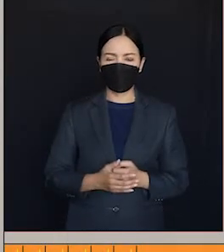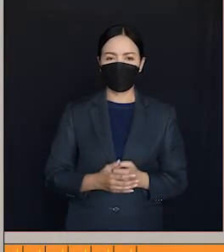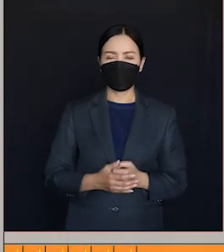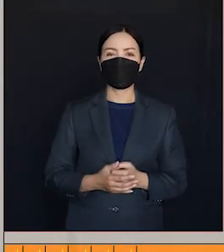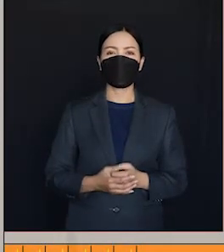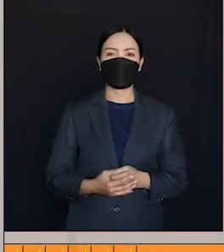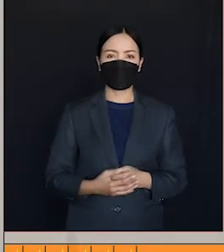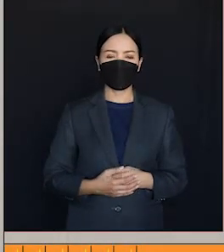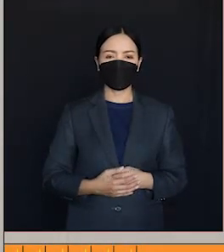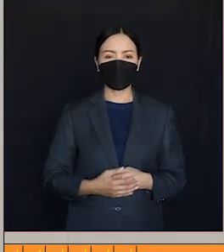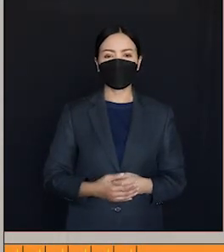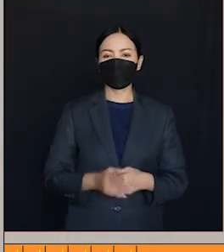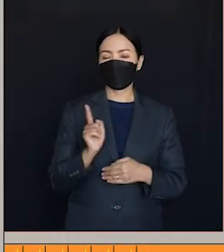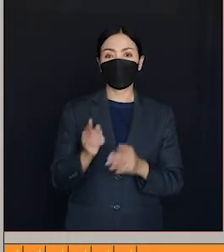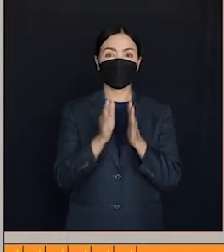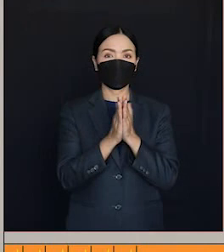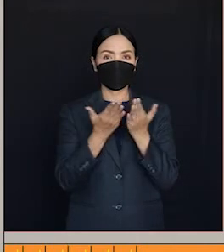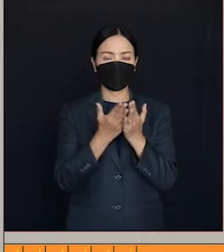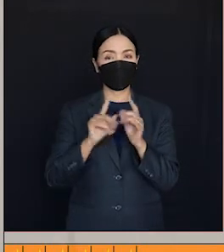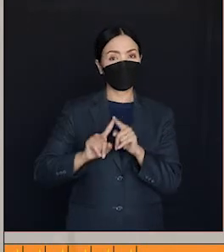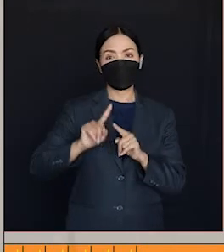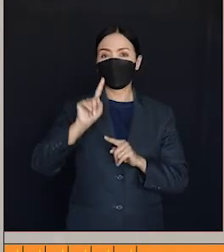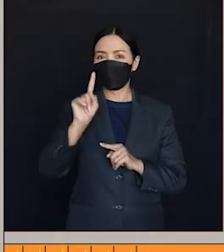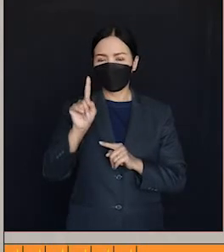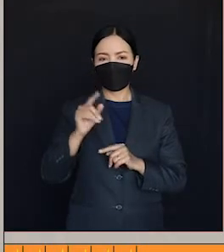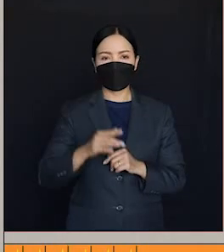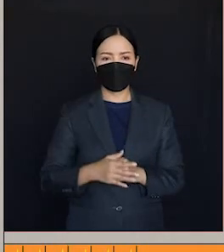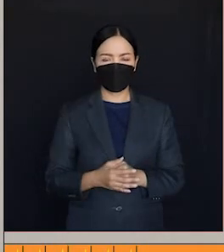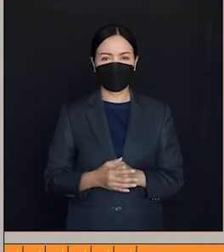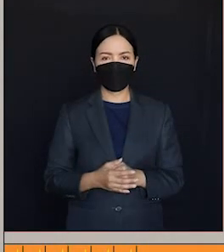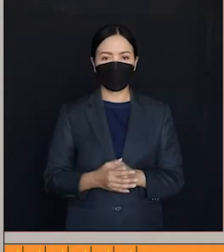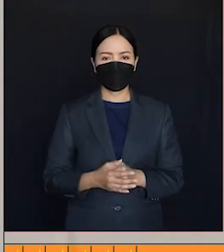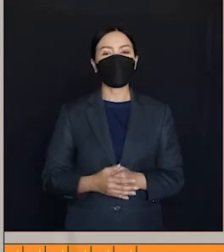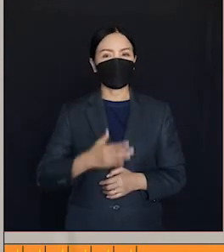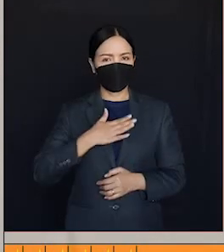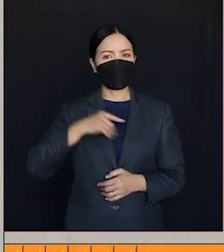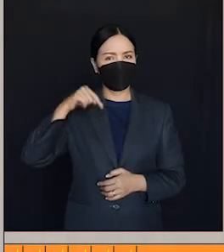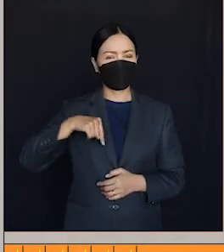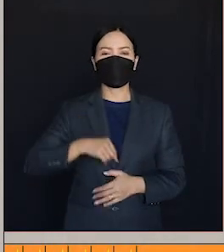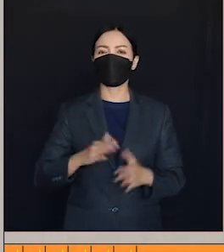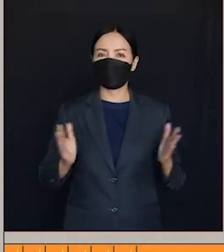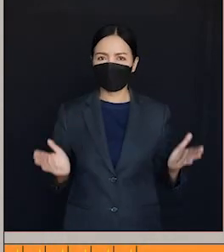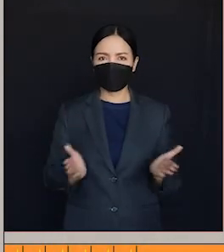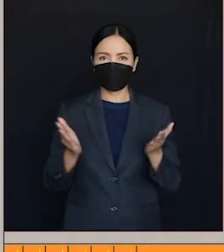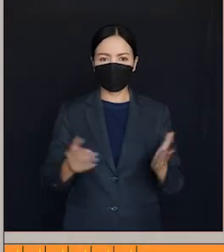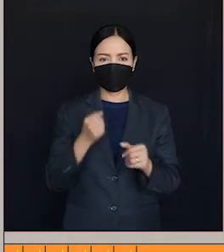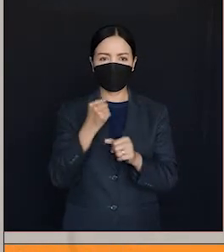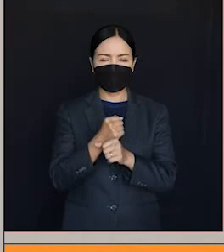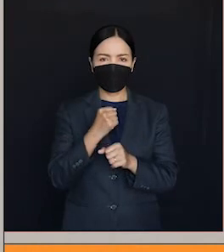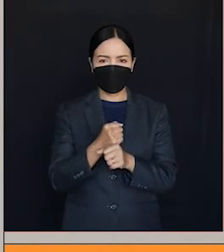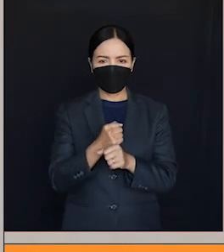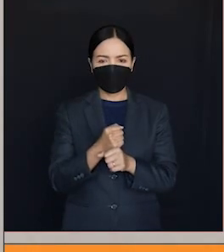ค่ะค่ะเป็นหนังสือเล่มแรกนะคะที่ทางเราเนี่ยสนับสนุนในการท